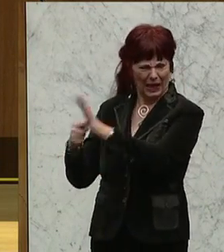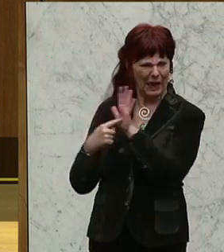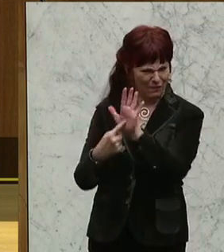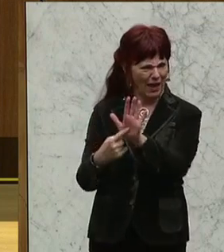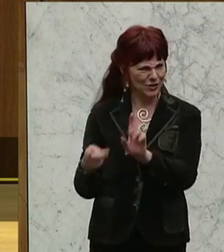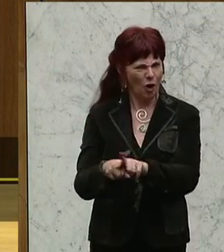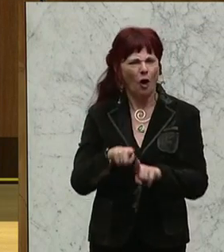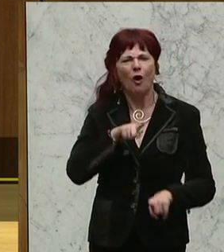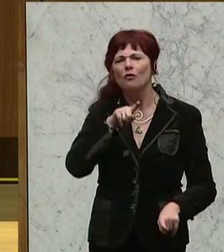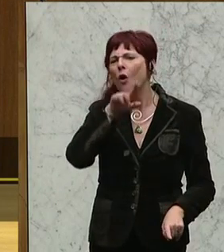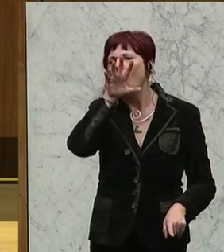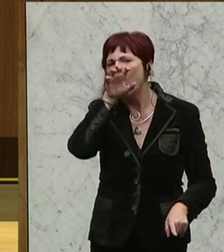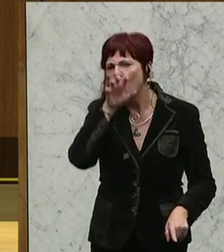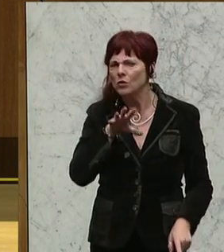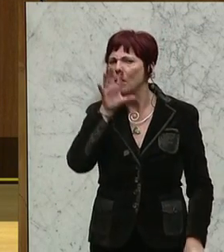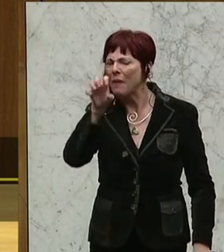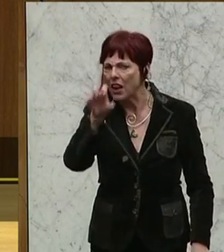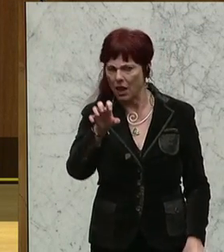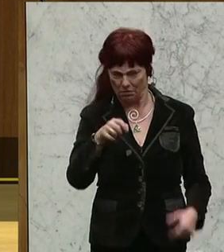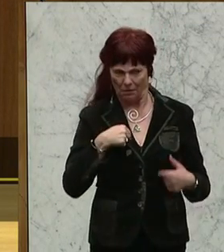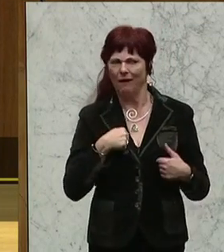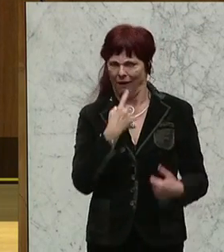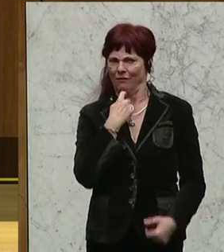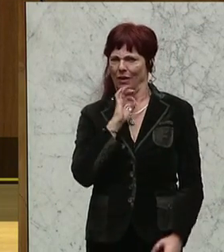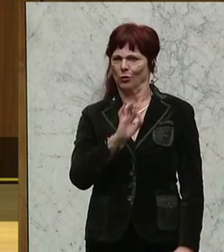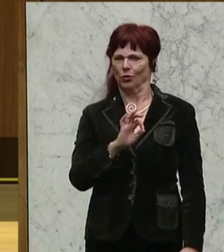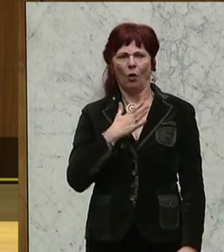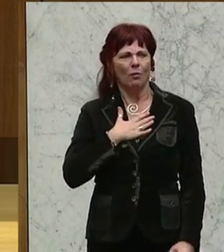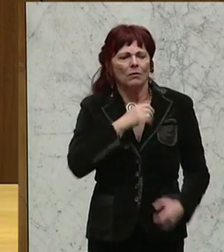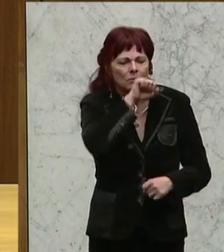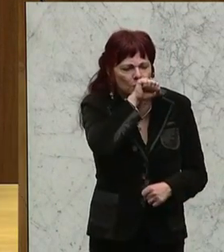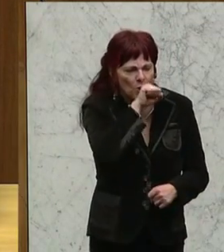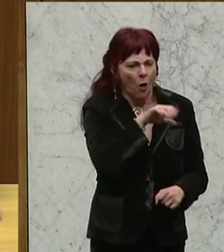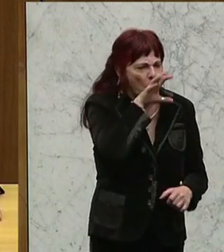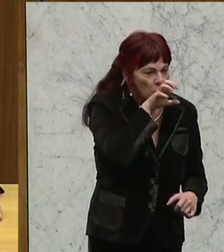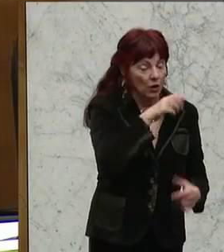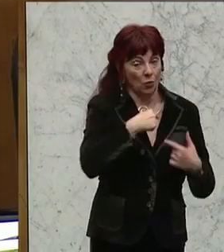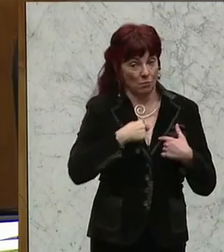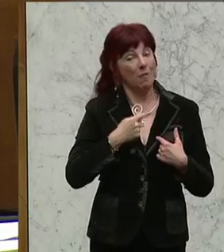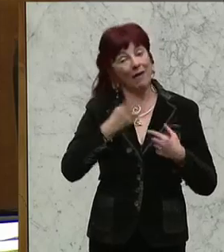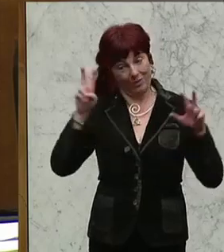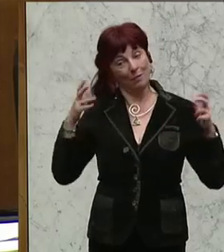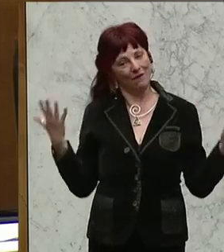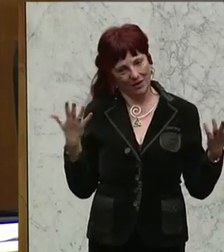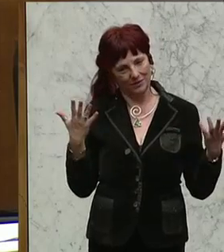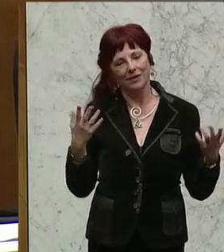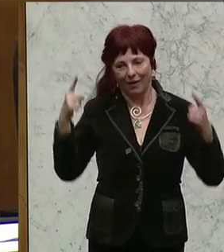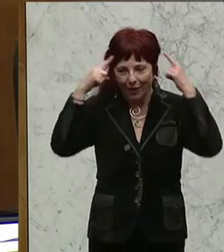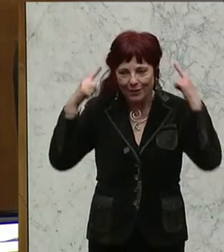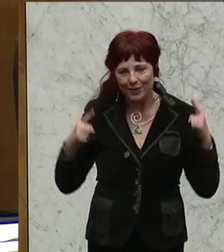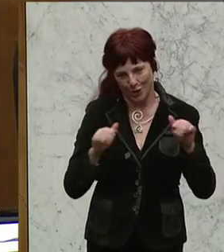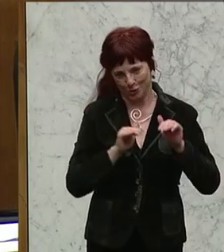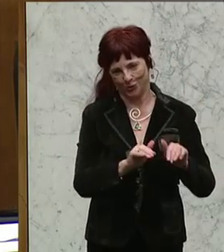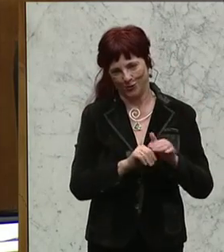Liebe und ich zuständig für Tierschutz bin also wir schließen immer eine